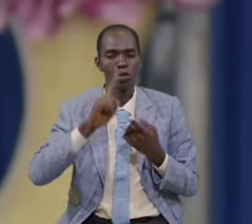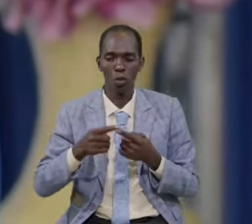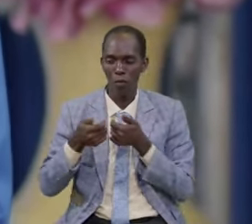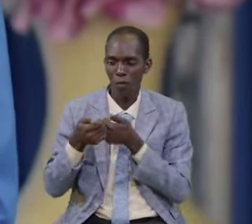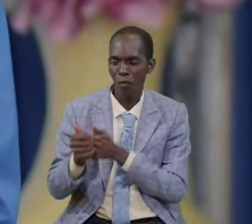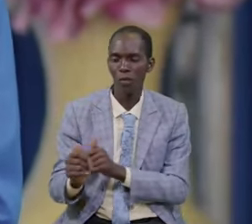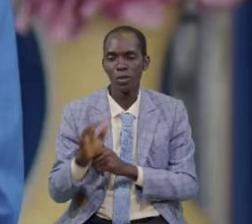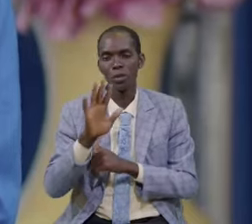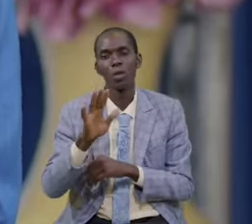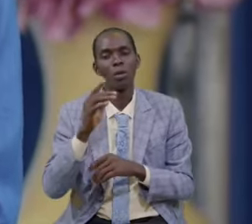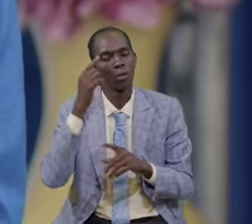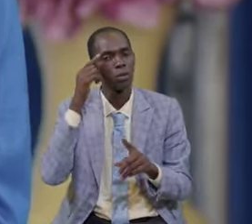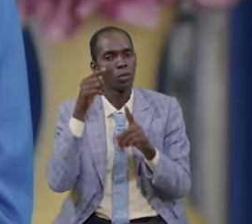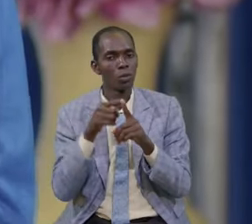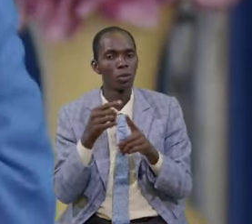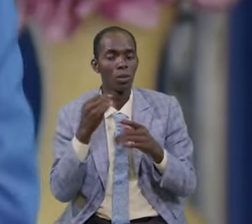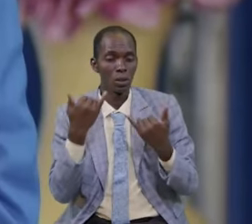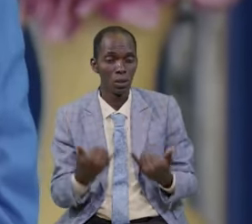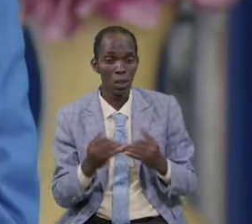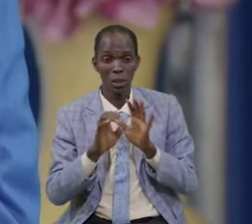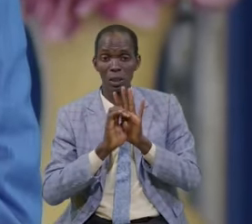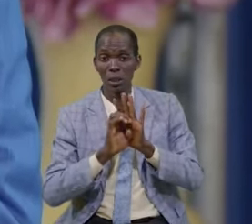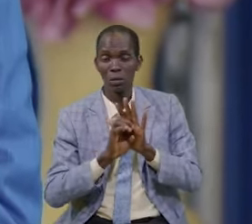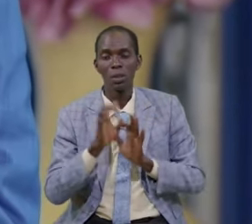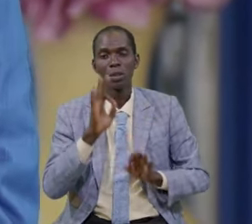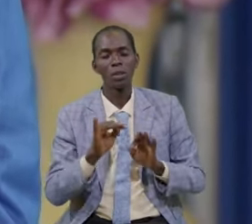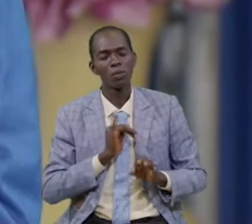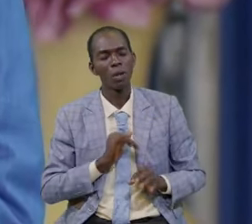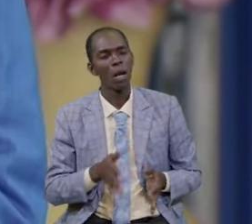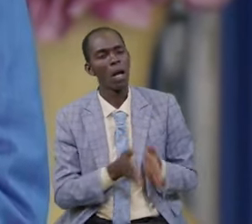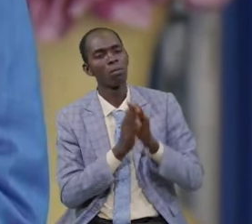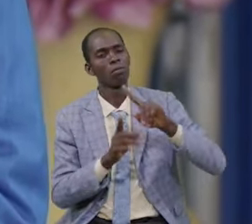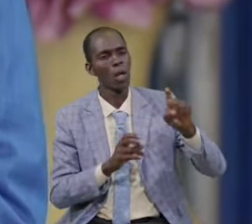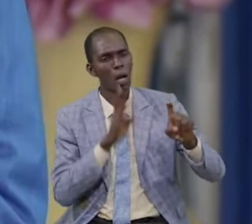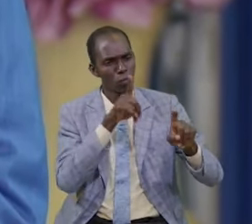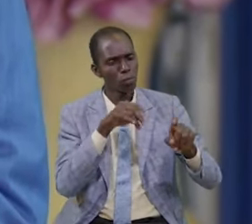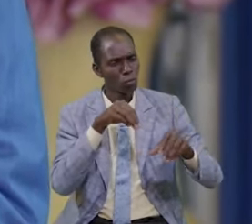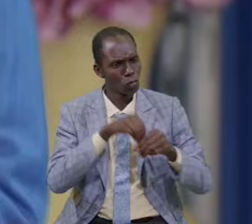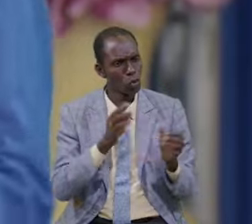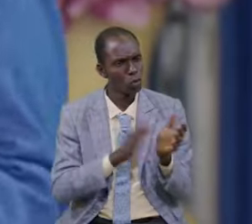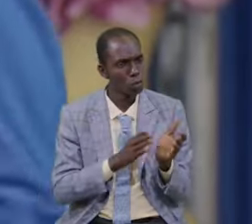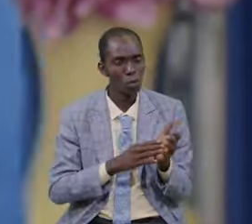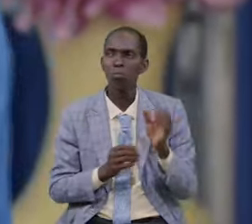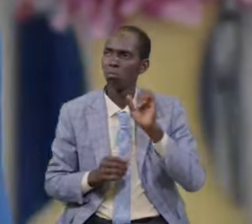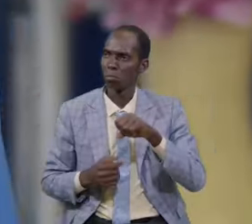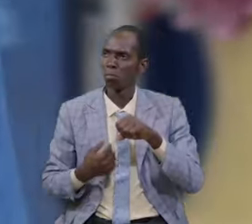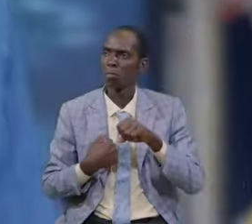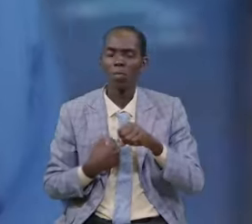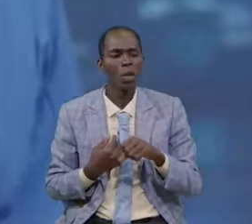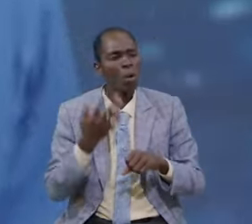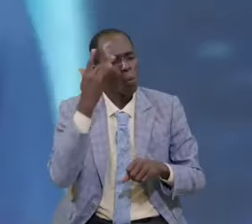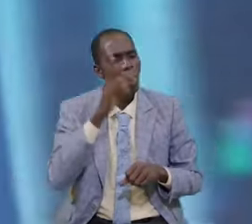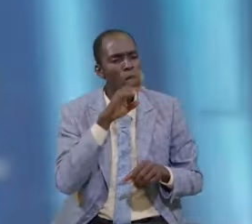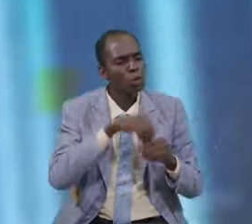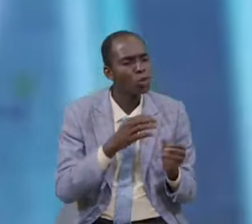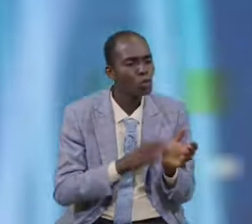Maintenant, si je dis, est-ce que tu as toujours à l'école? Oui. Pourquoi? Est-ce que tu as à l'école? Papa a